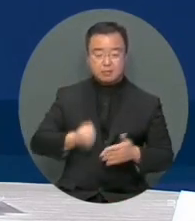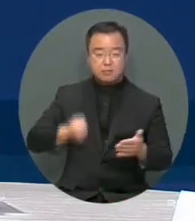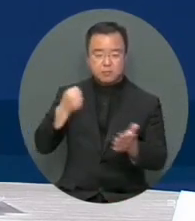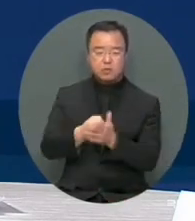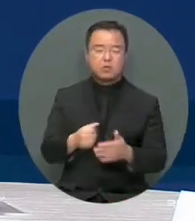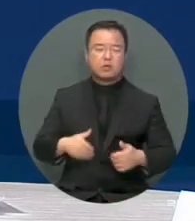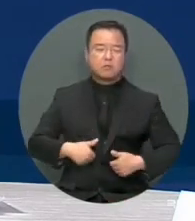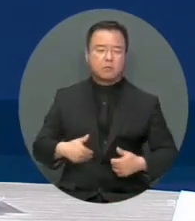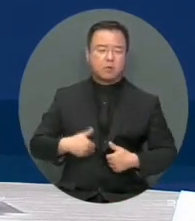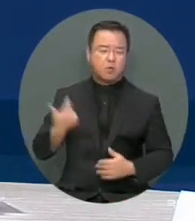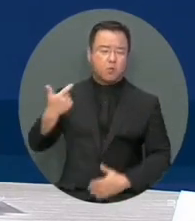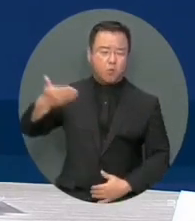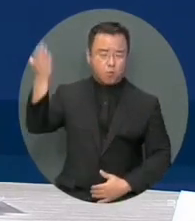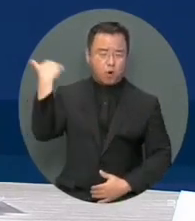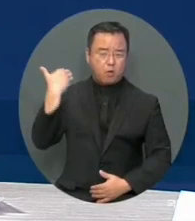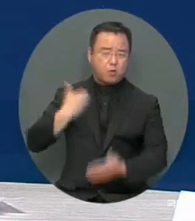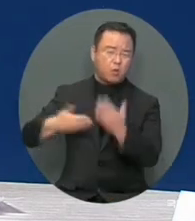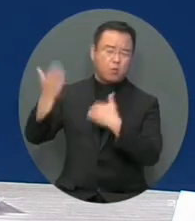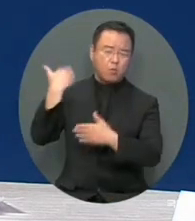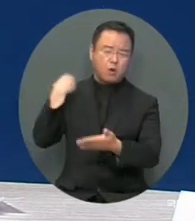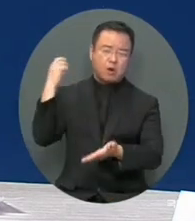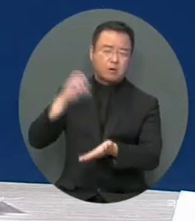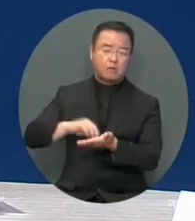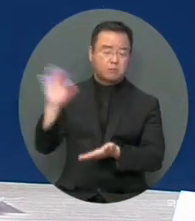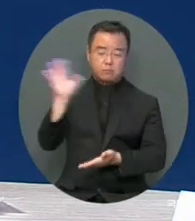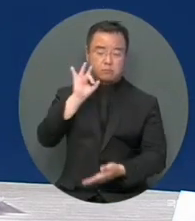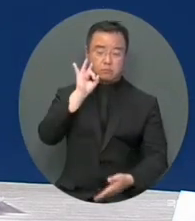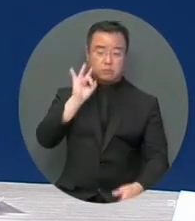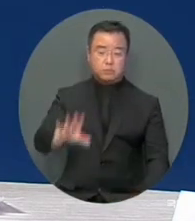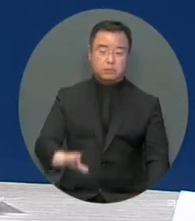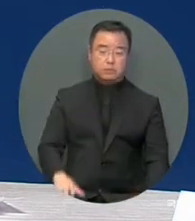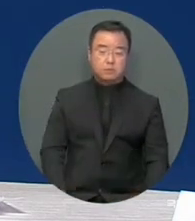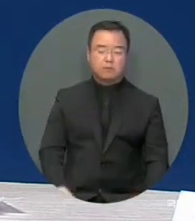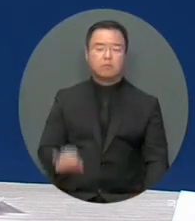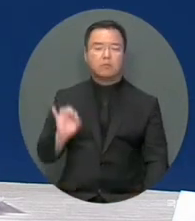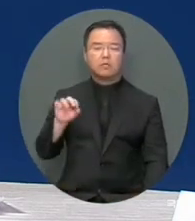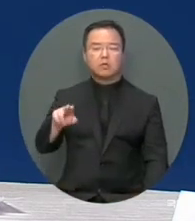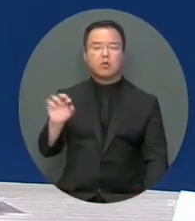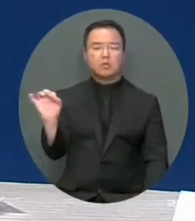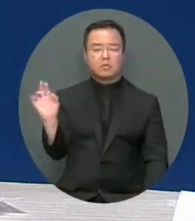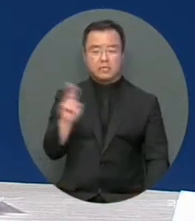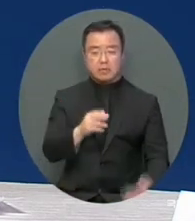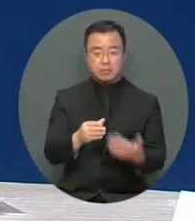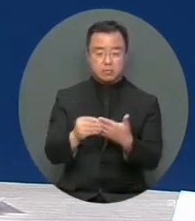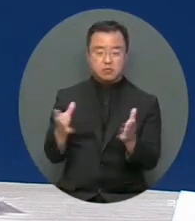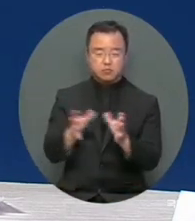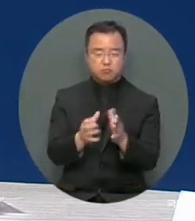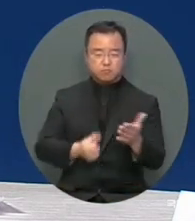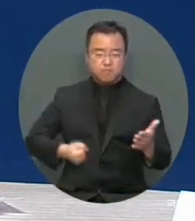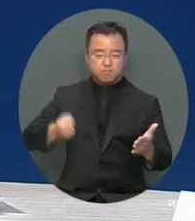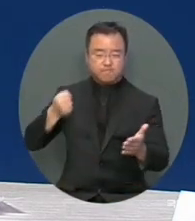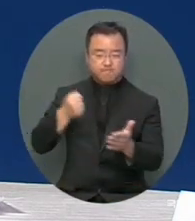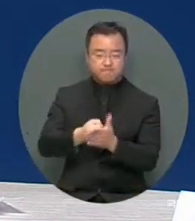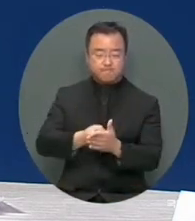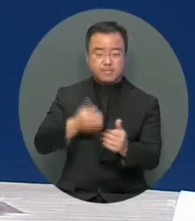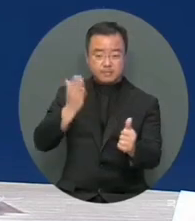과거로 돌아갈 일은 이제 없습니다. 여야 지도부의 용단을 기대합니다.